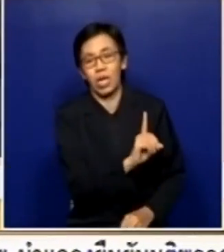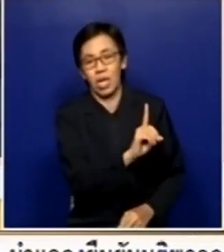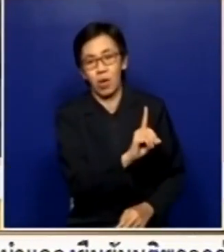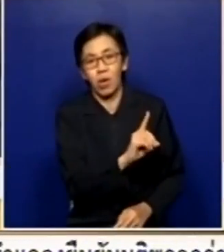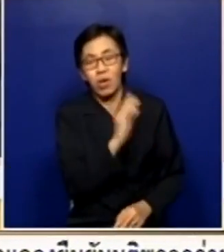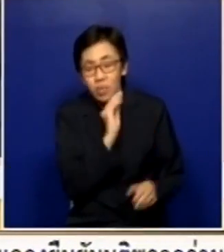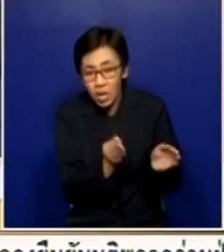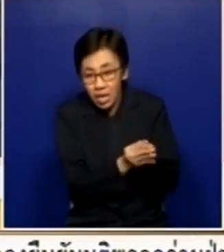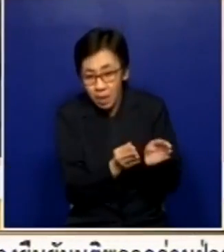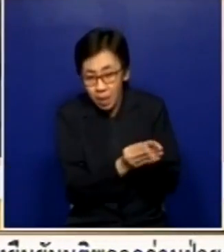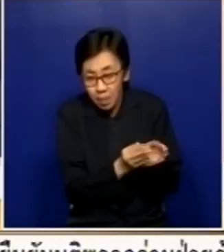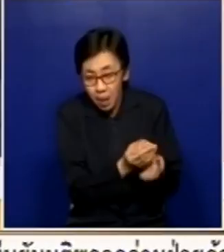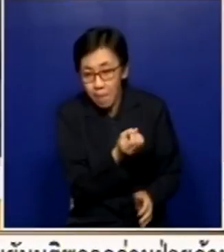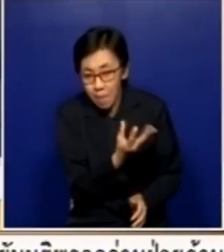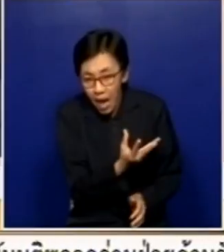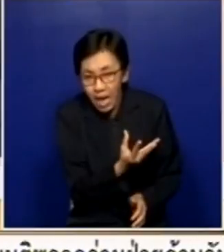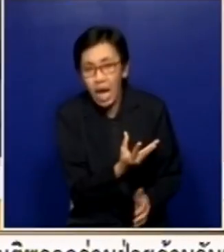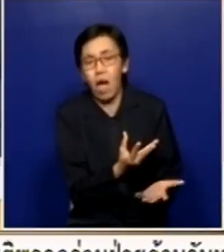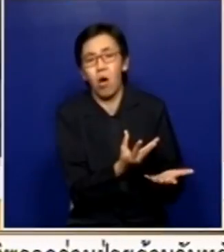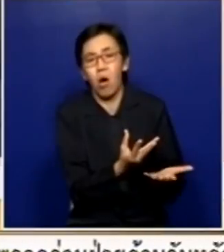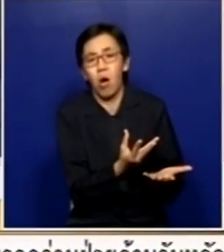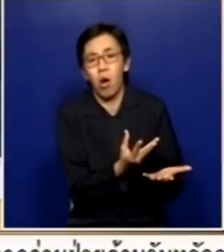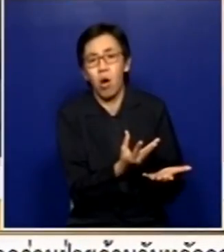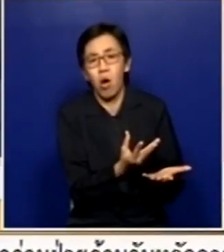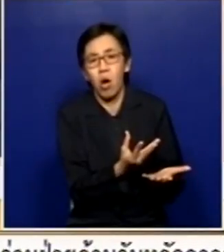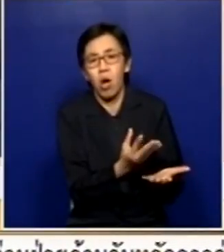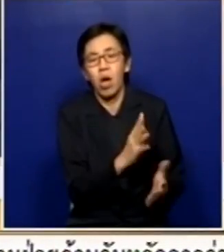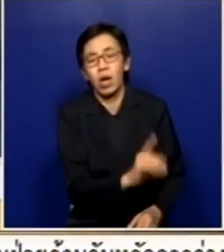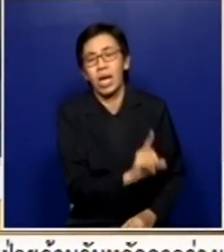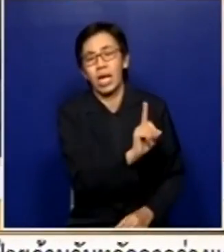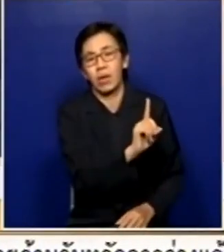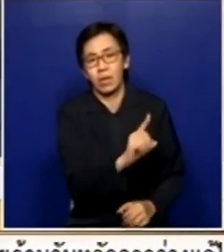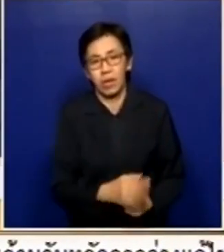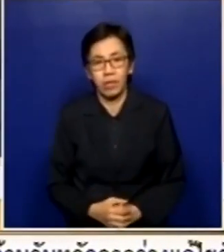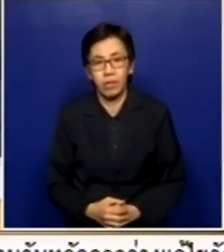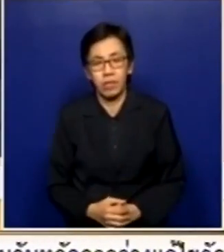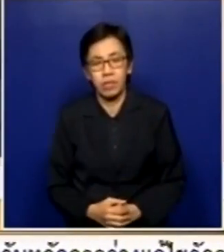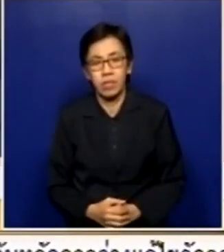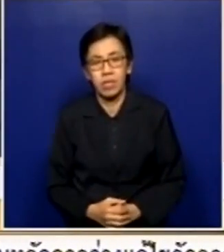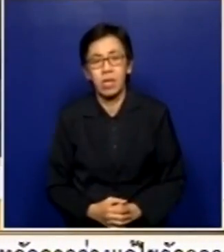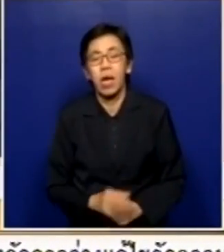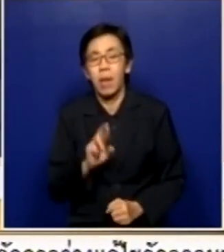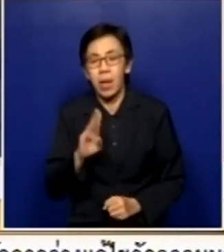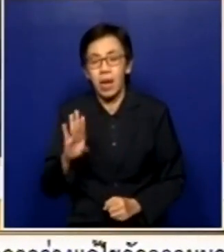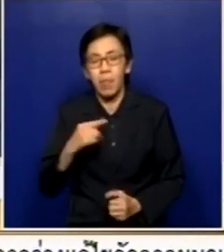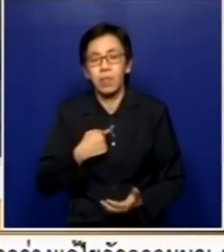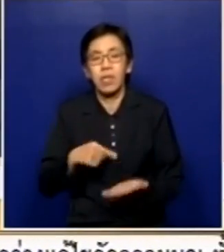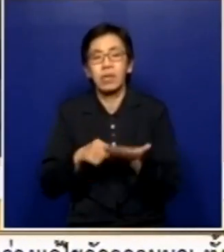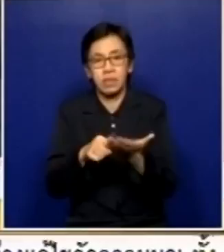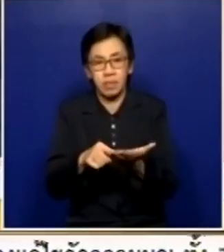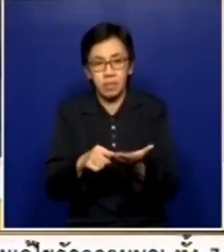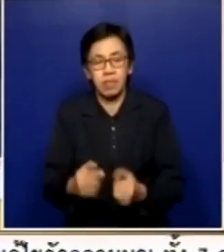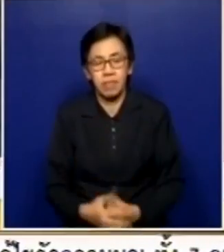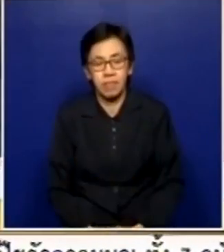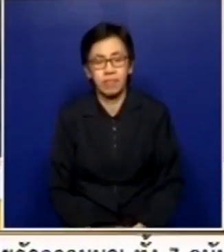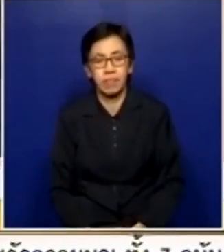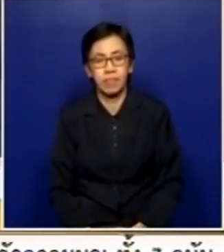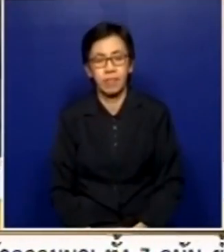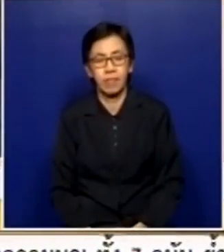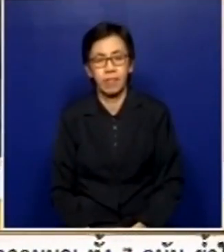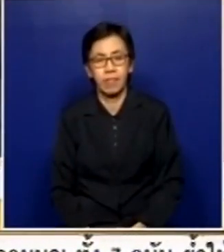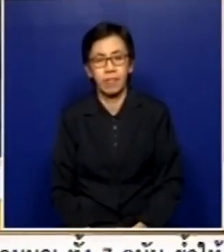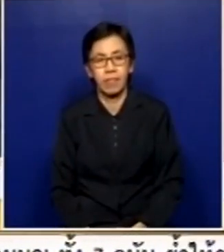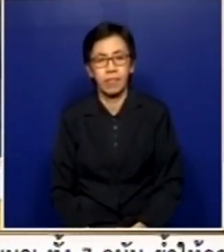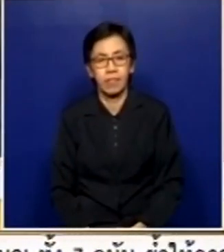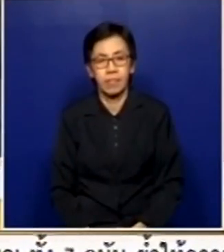มีคะแนนที่ได้มามากกว่านั้นก็ถือว่าป่าวไปก็ได้หนึ่งที่นะครับอันนี้ก็คือระบบที่เราเสนอนะครับถ้าของนี้นะตอบ